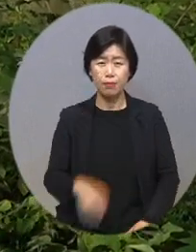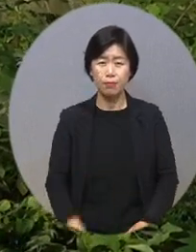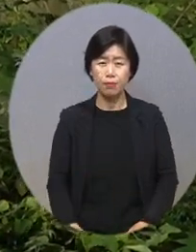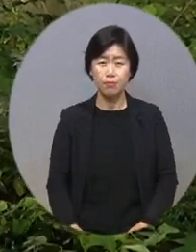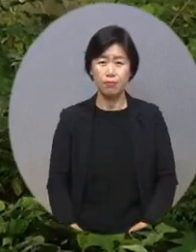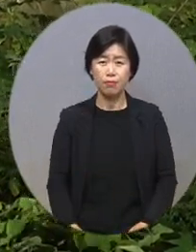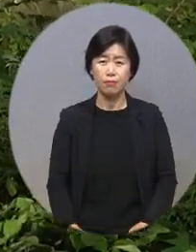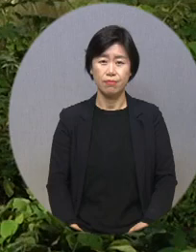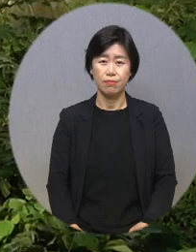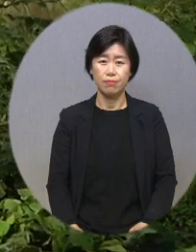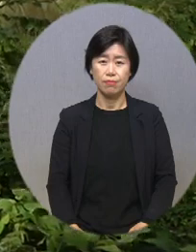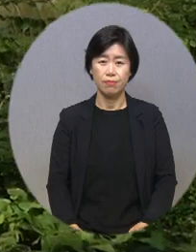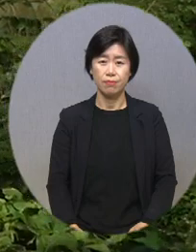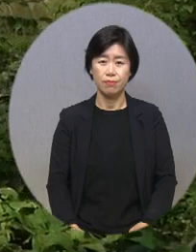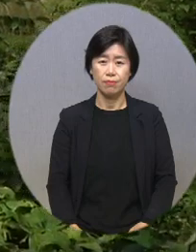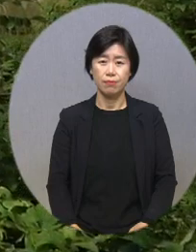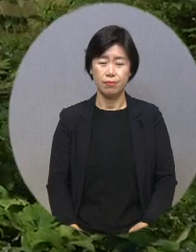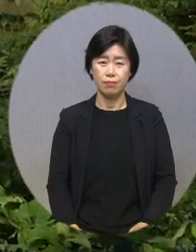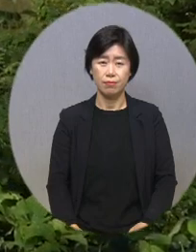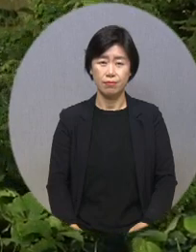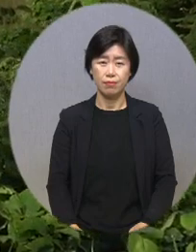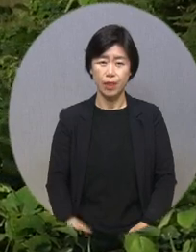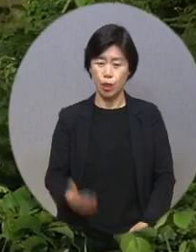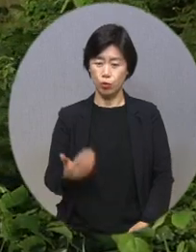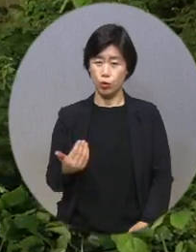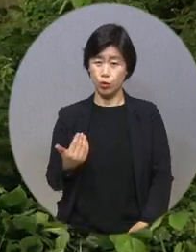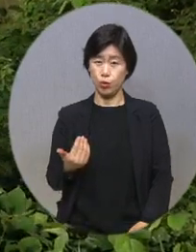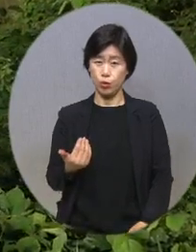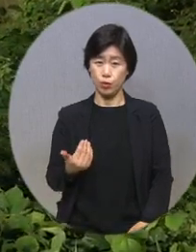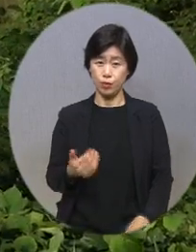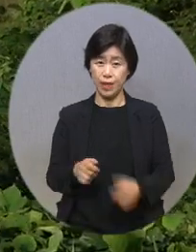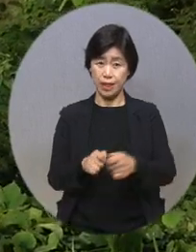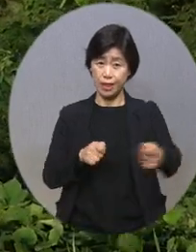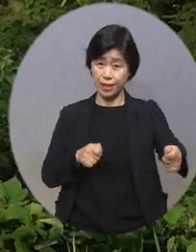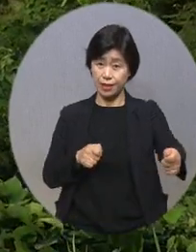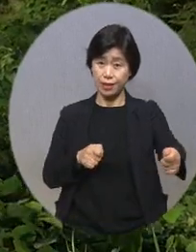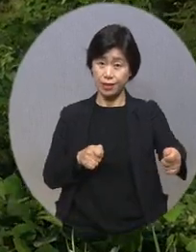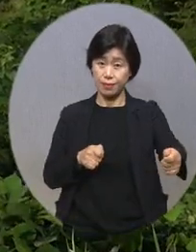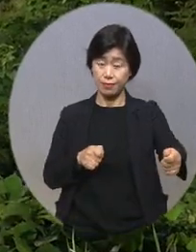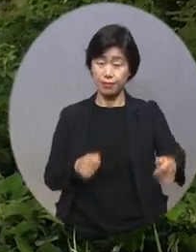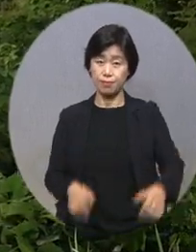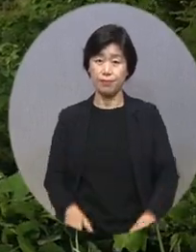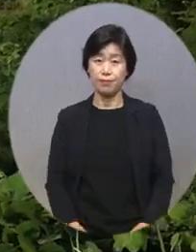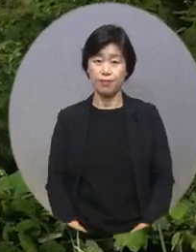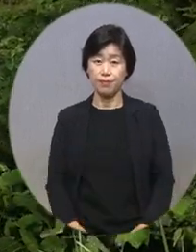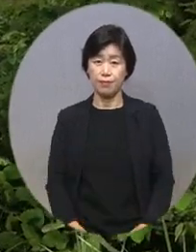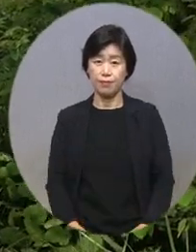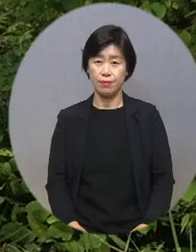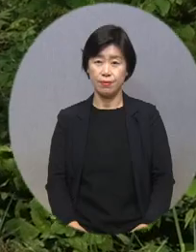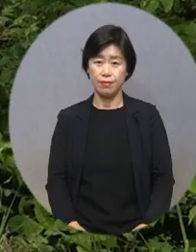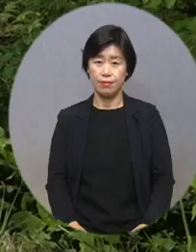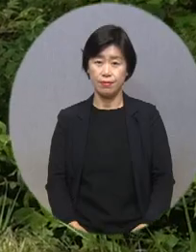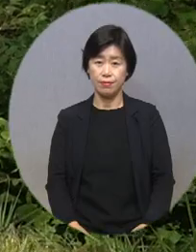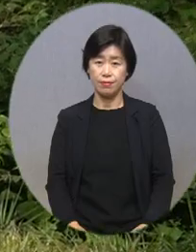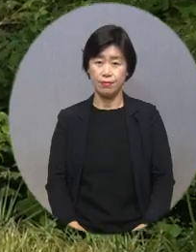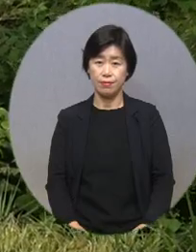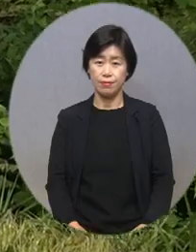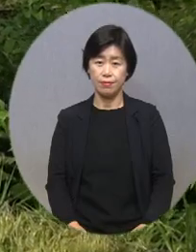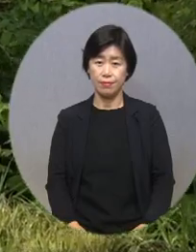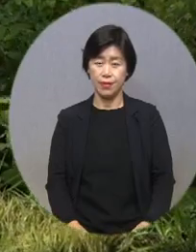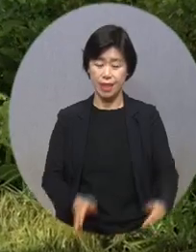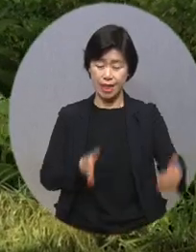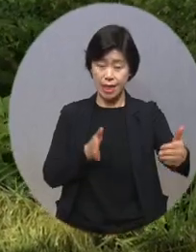갈게요. 드롭. 한 클럽, 오빠 7채 줘봐요. 네. 이거는... 아니, 뭐 의심하는 건 아닌데,